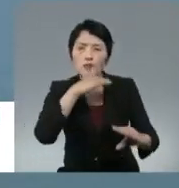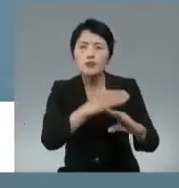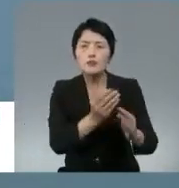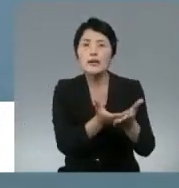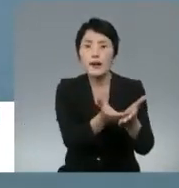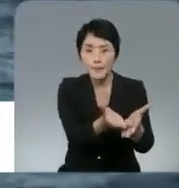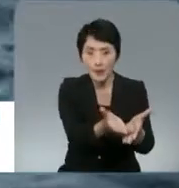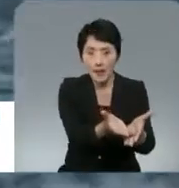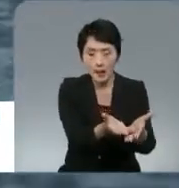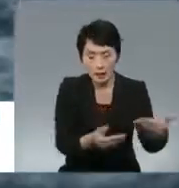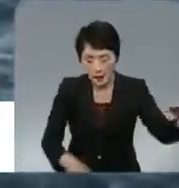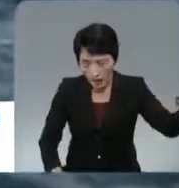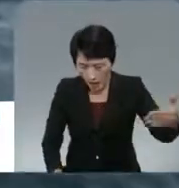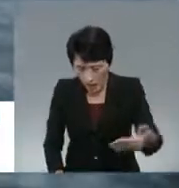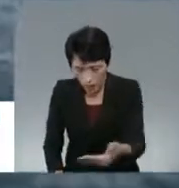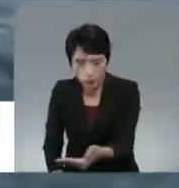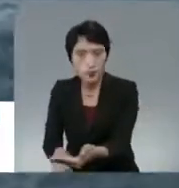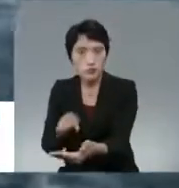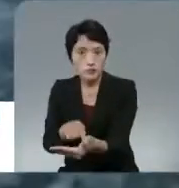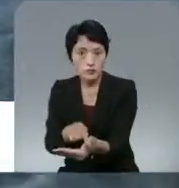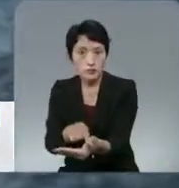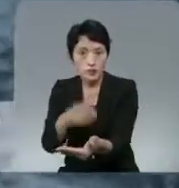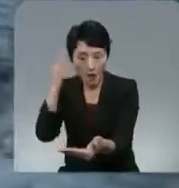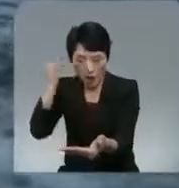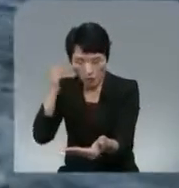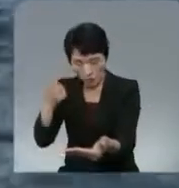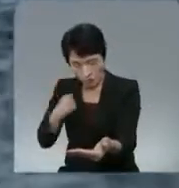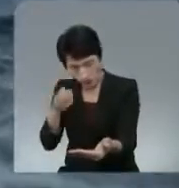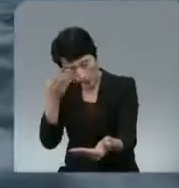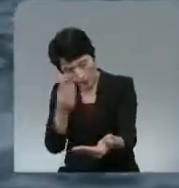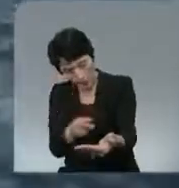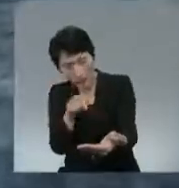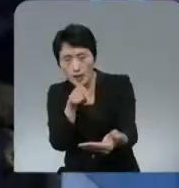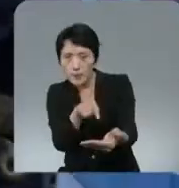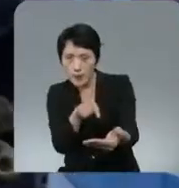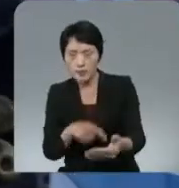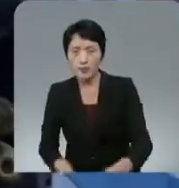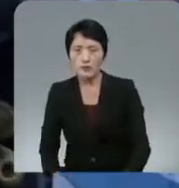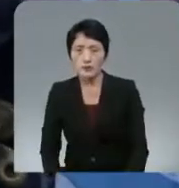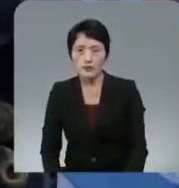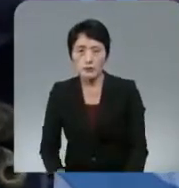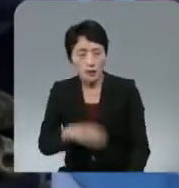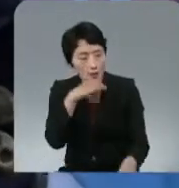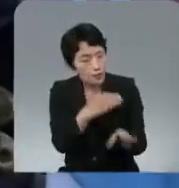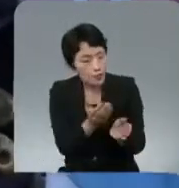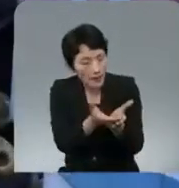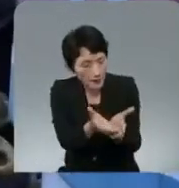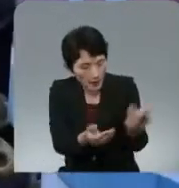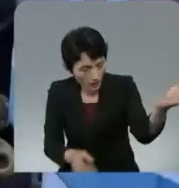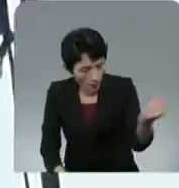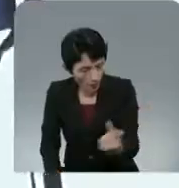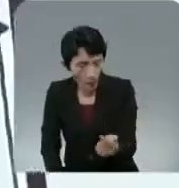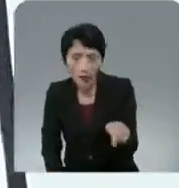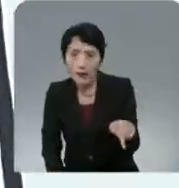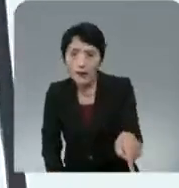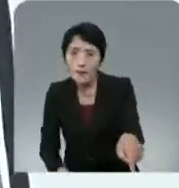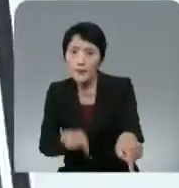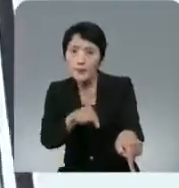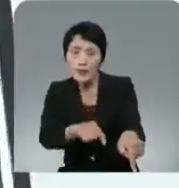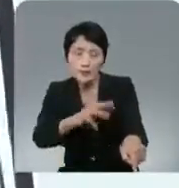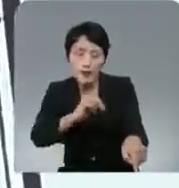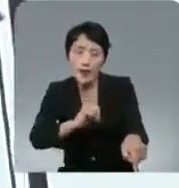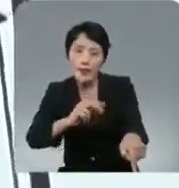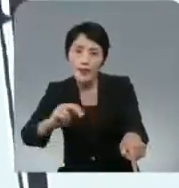северную разграничительную линию в 27 километрах северо-западают южнокорейского острова пенёндо